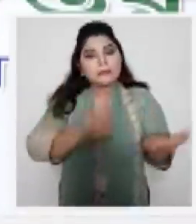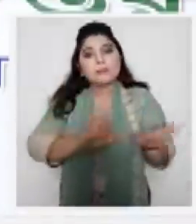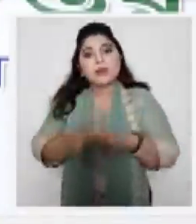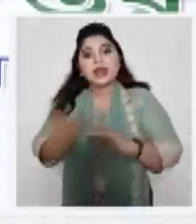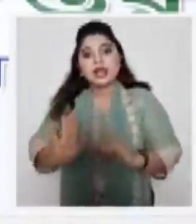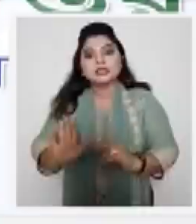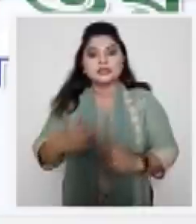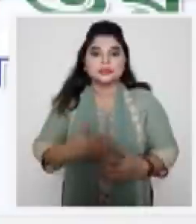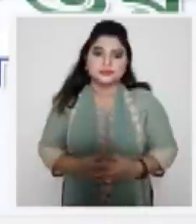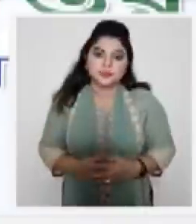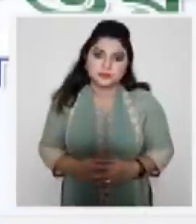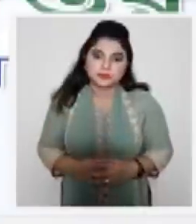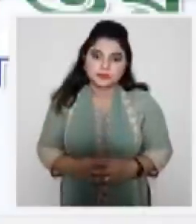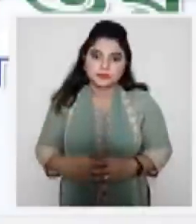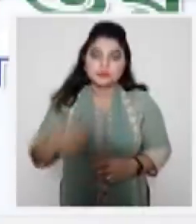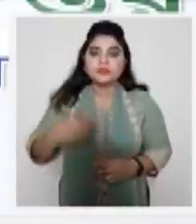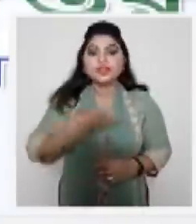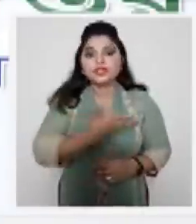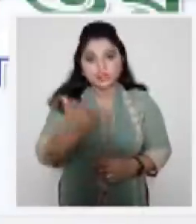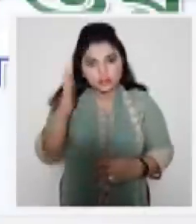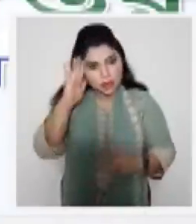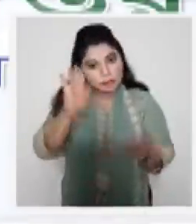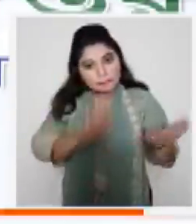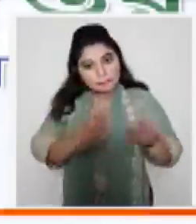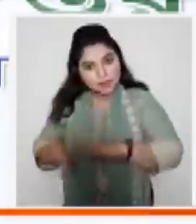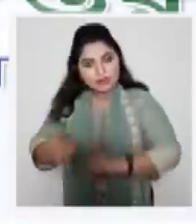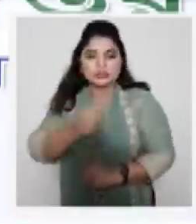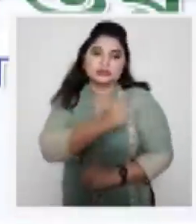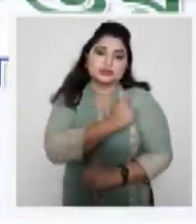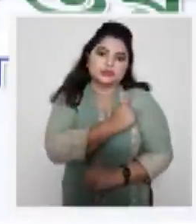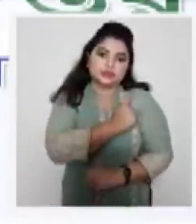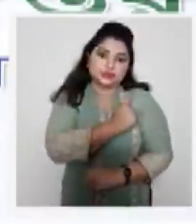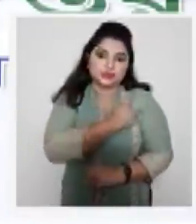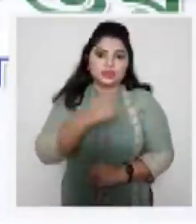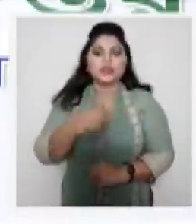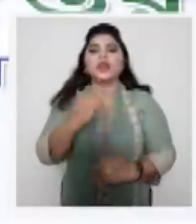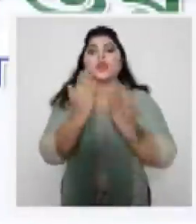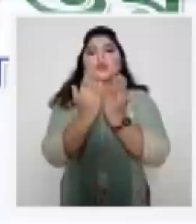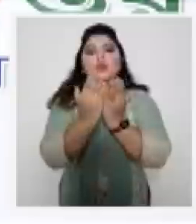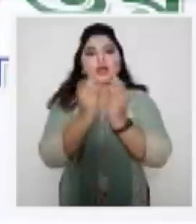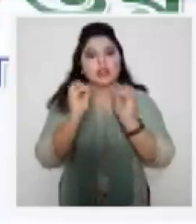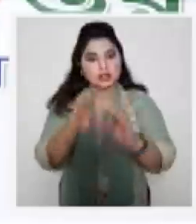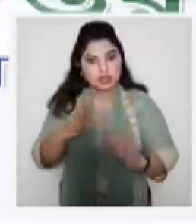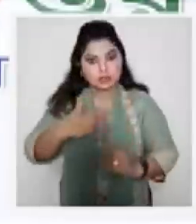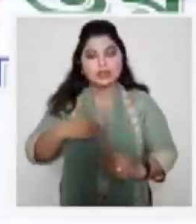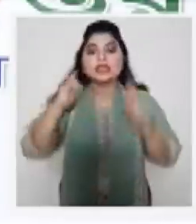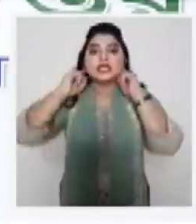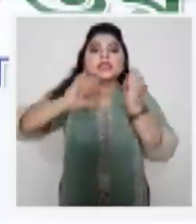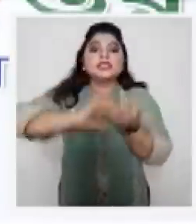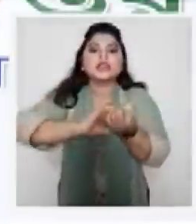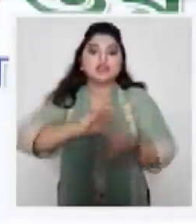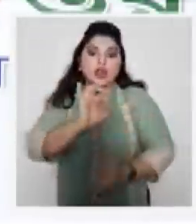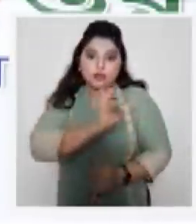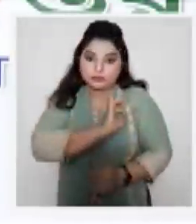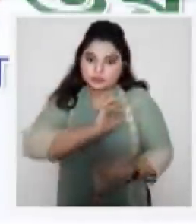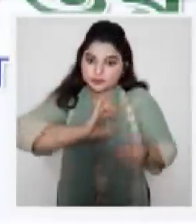করোনা ভাইরাসে আক্রান্ত হয়ে মৃত্যুবরণ করছেন। সকল মৃতের প্রতি শ্রদ্ধা জানাই, তাদের বিধি আত্মার শান্তি